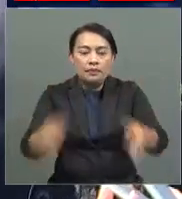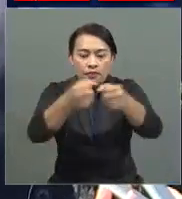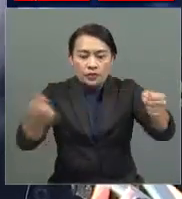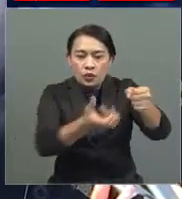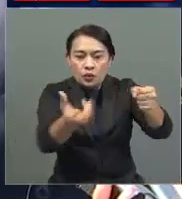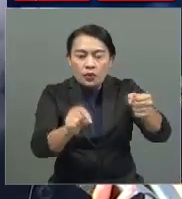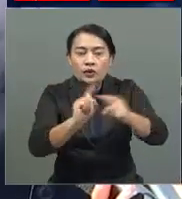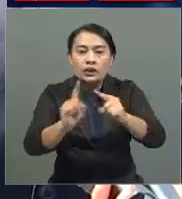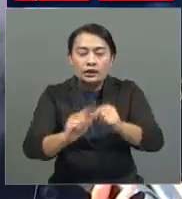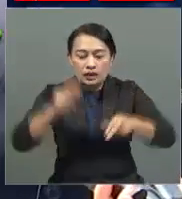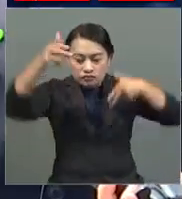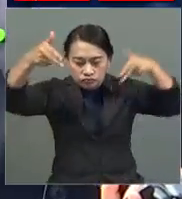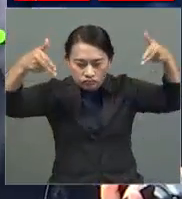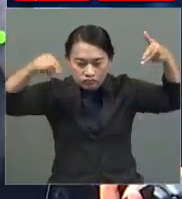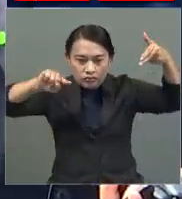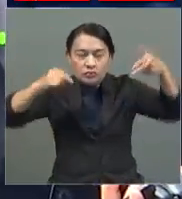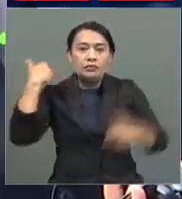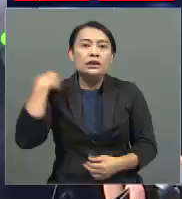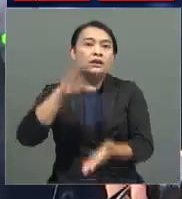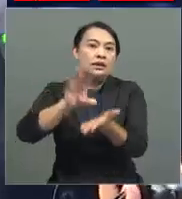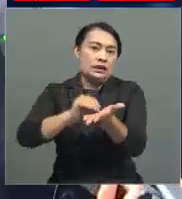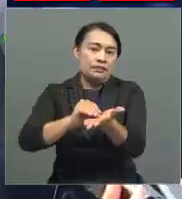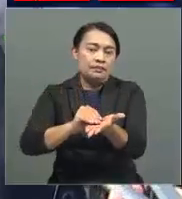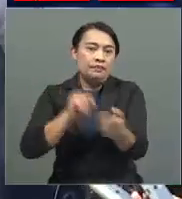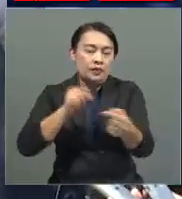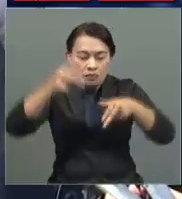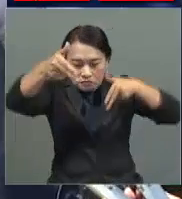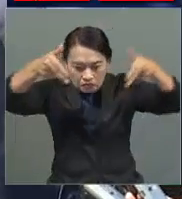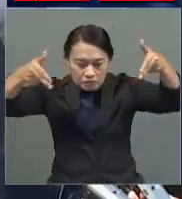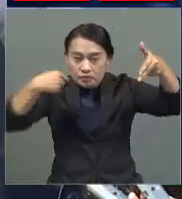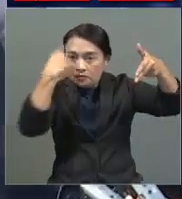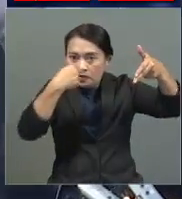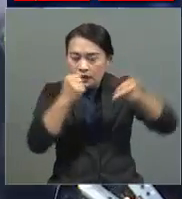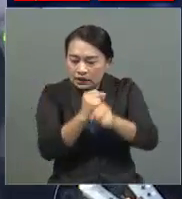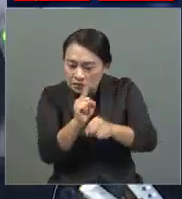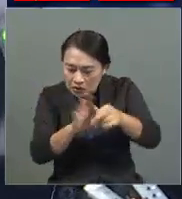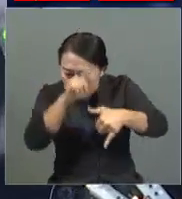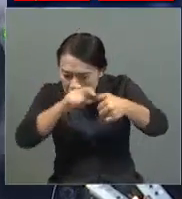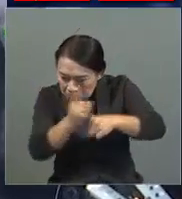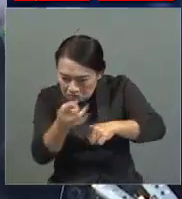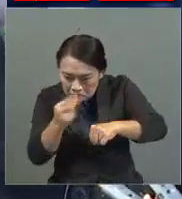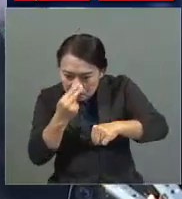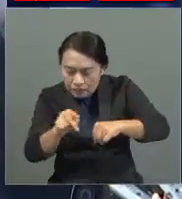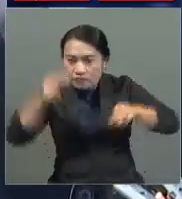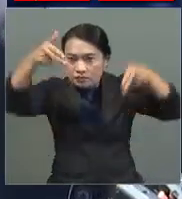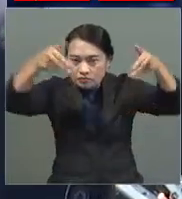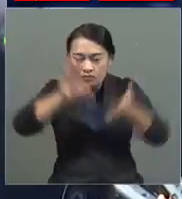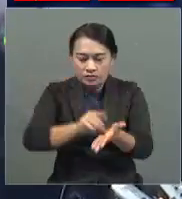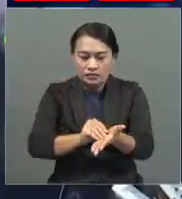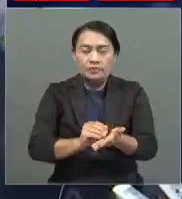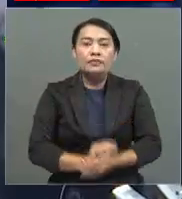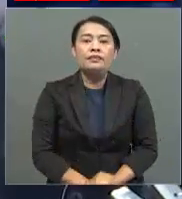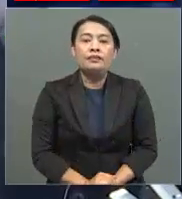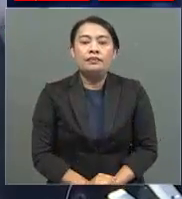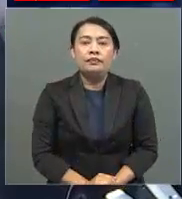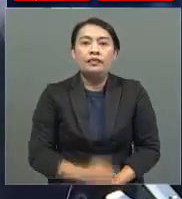เฝ้ามีการติดกล้องต่างๆเหล่านี้แล้วก็บันทึกที่ว่าใครพฤติกรรมอย่างไรแล้วก็จะต้องว่าอีกทีนะแต่ก็ไม่อย